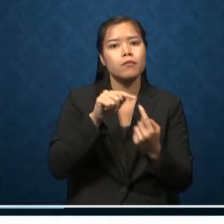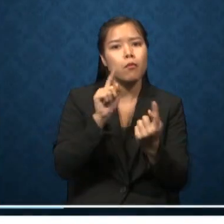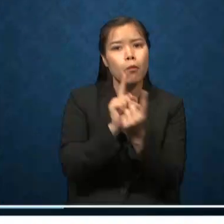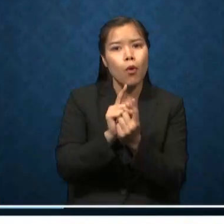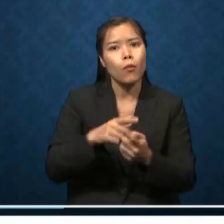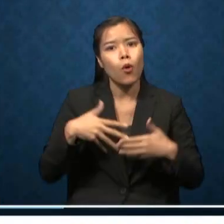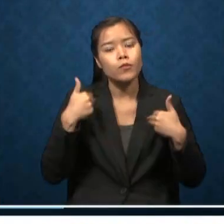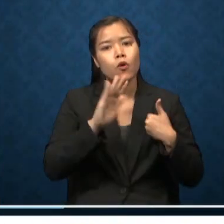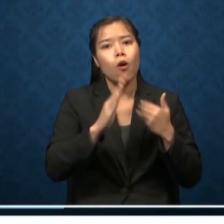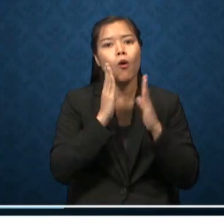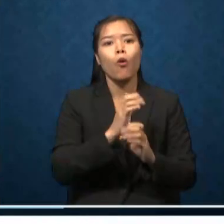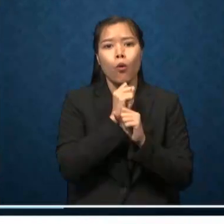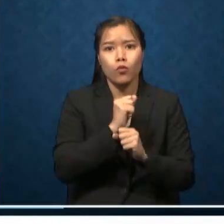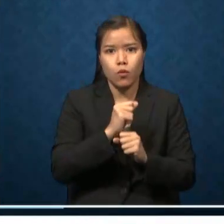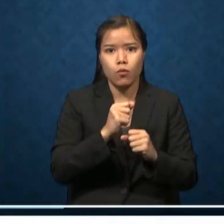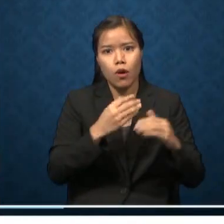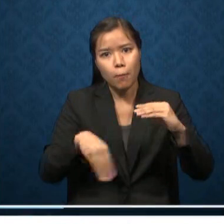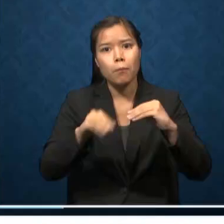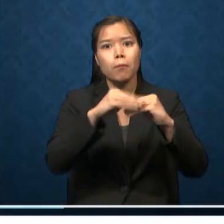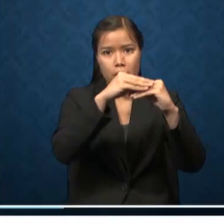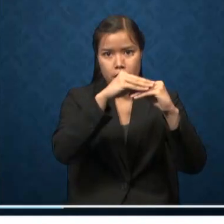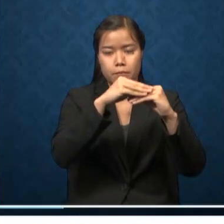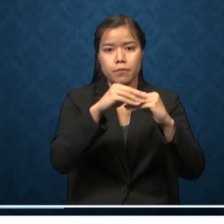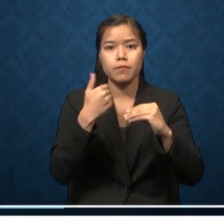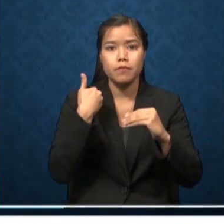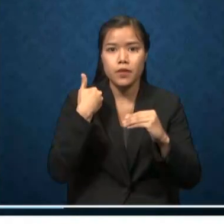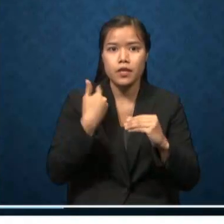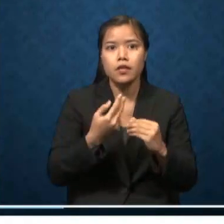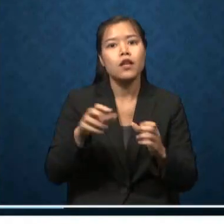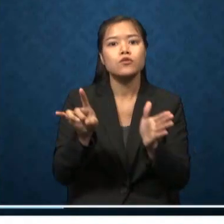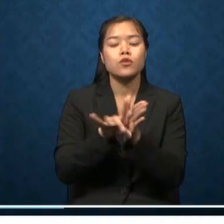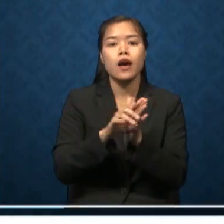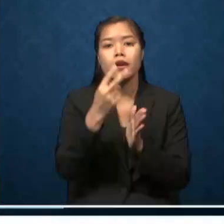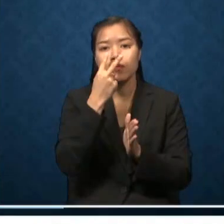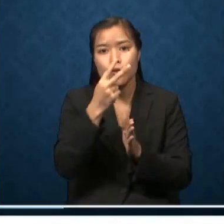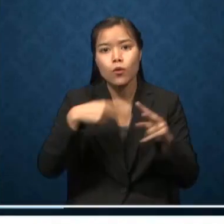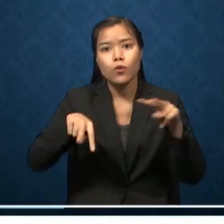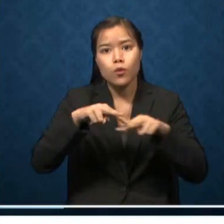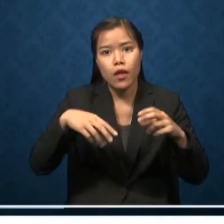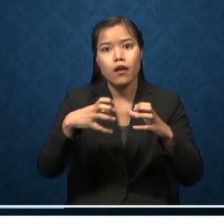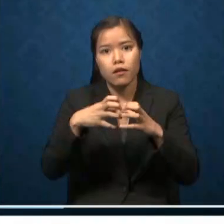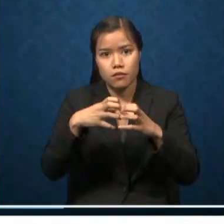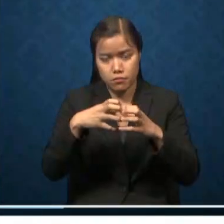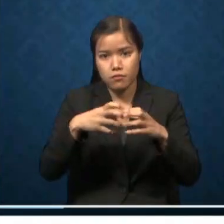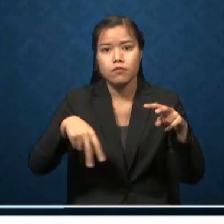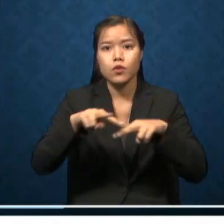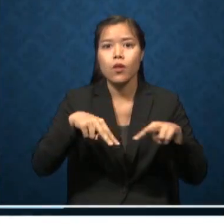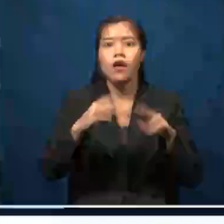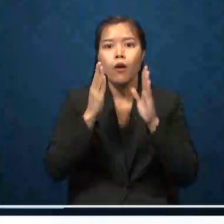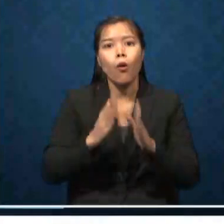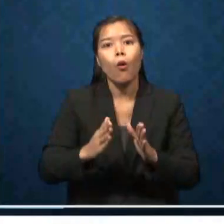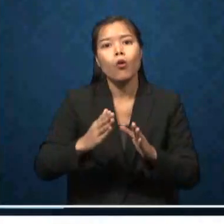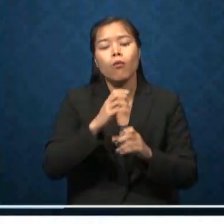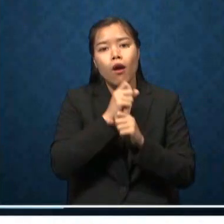ในปี 66ก็สูงกว่าขึ้นกว่าปี 65และสุดท้ายเราก็มาดูการติดตั้งการดูแลกลุ่มอเตอร์ mediateกับองเทแกลุ่มสมอง